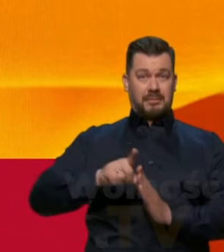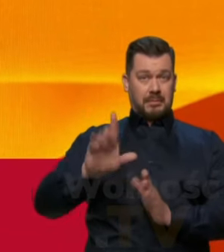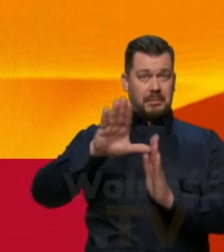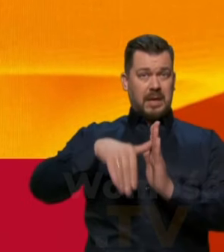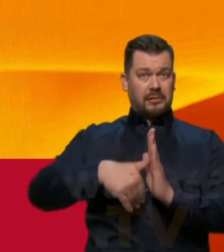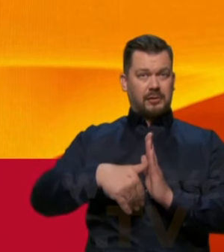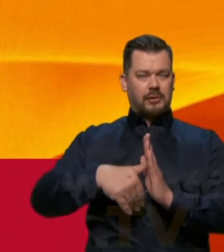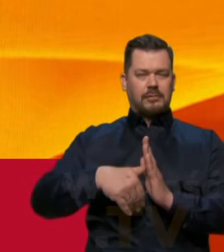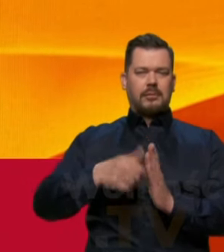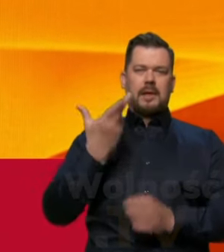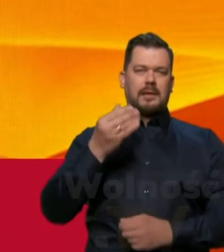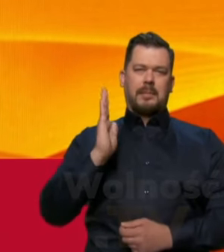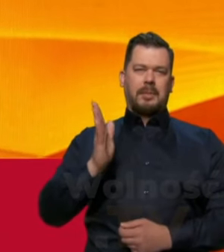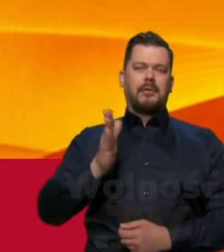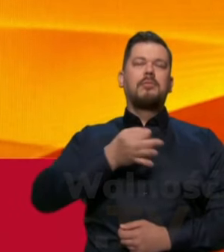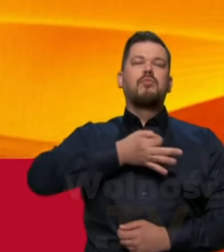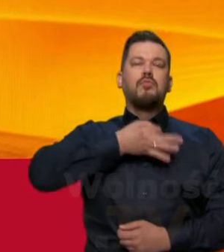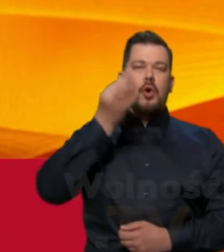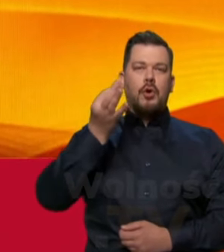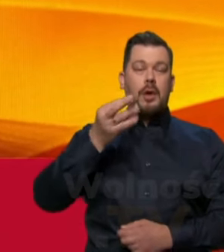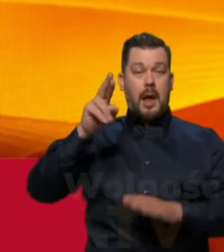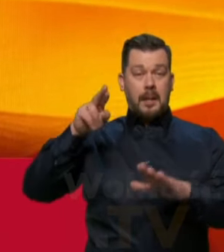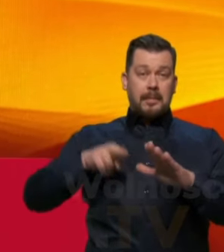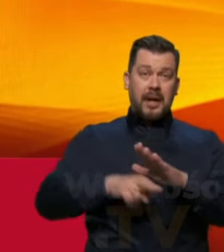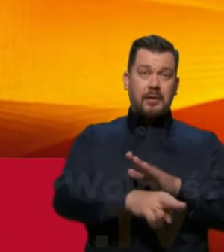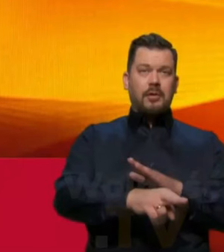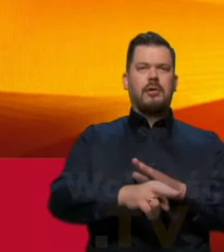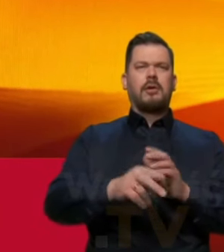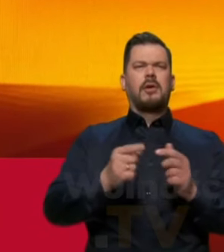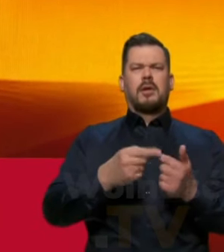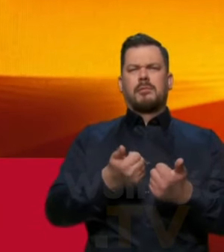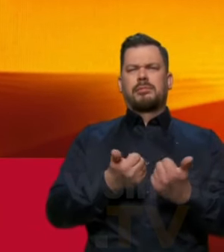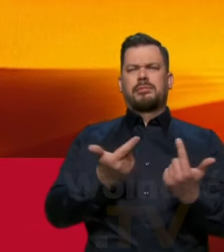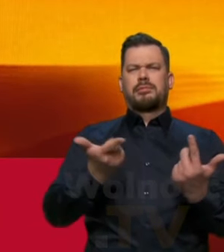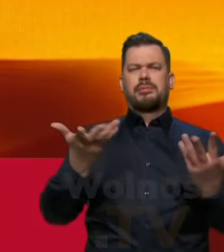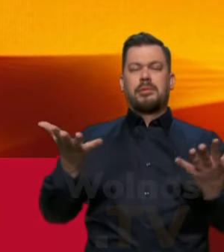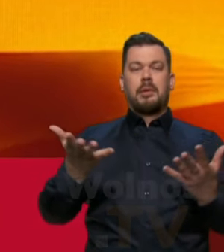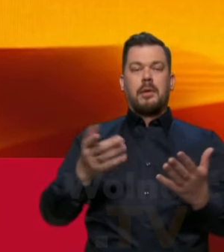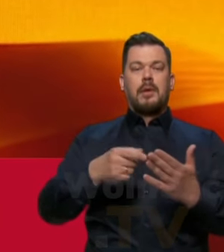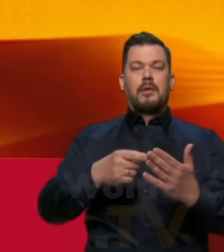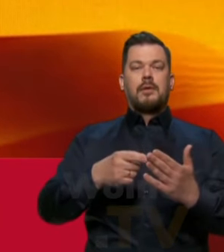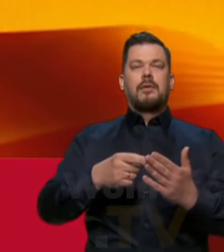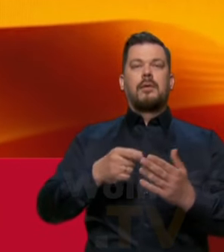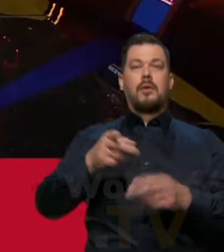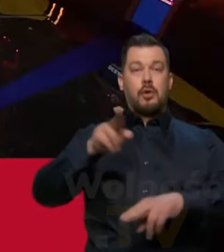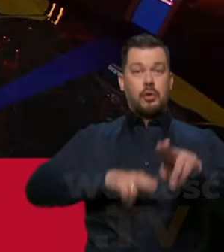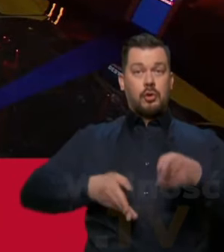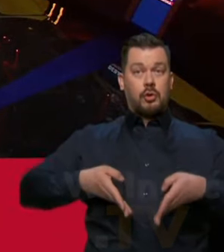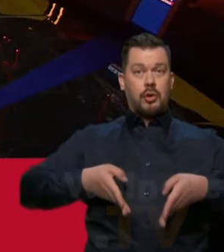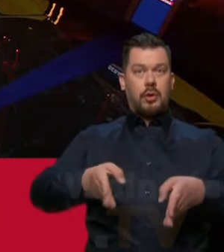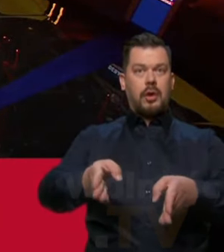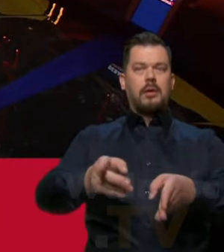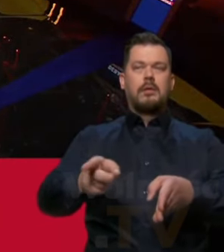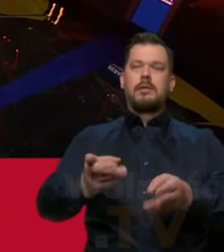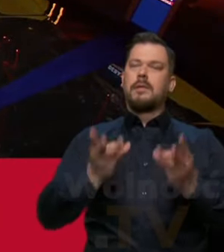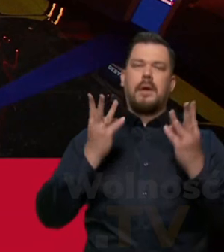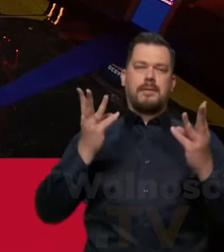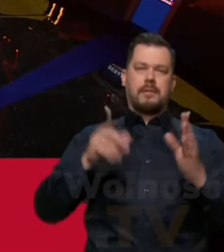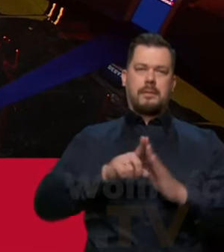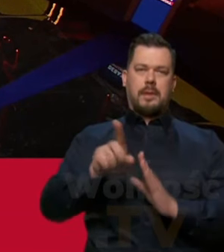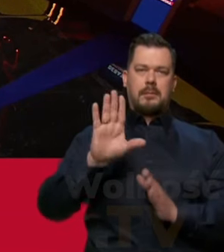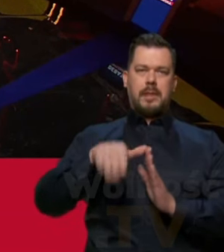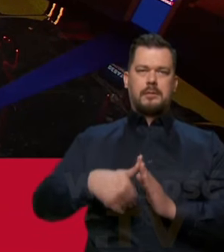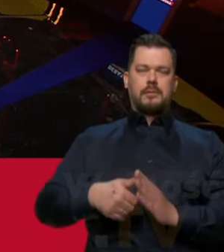wprowadzę, zarabiali dużo więcej, a metro i kolejne jego linie i infrastruktura drogowa powstawały wcześniej. To są priorytety